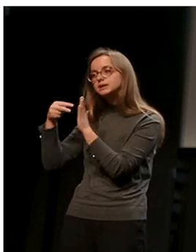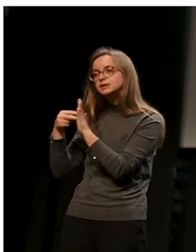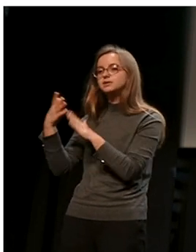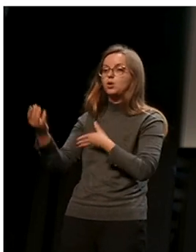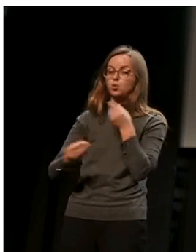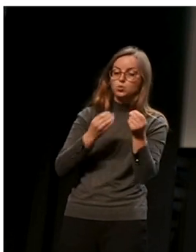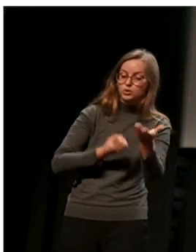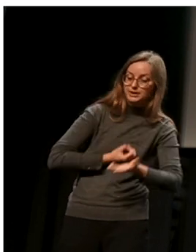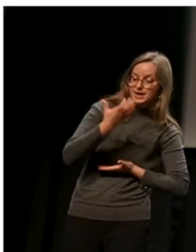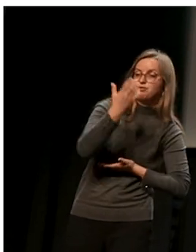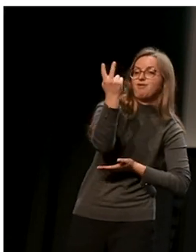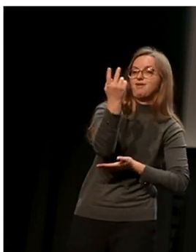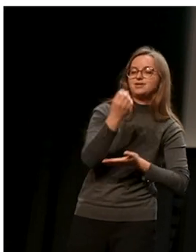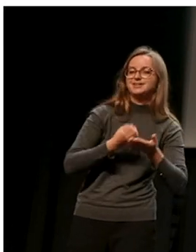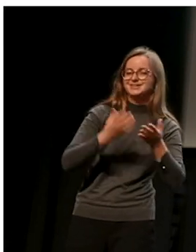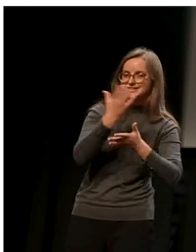artistique, quel qu'il soit,